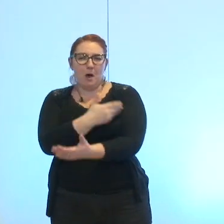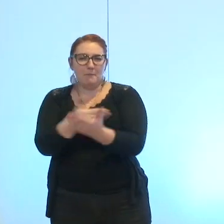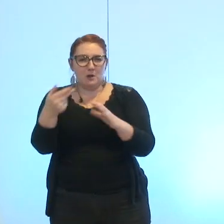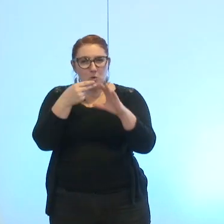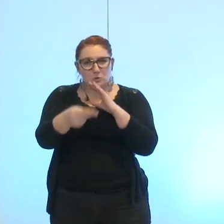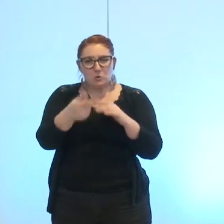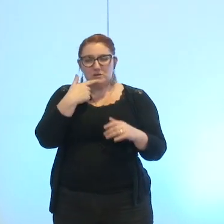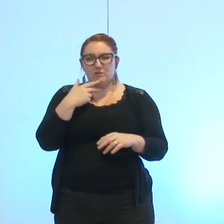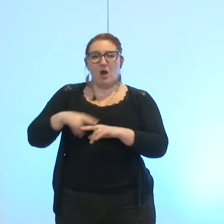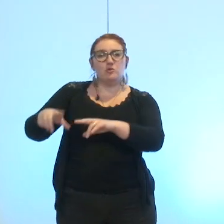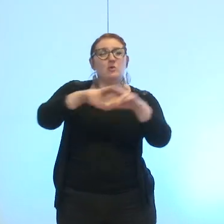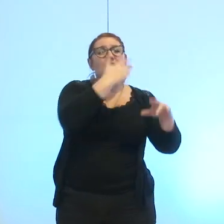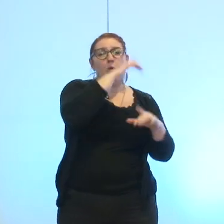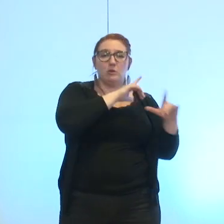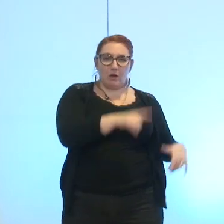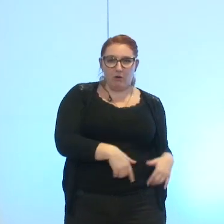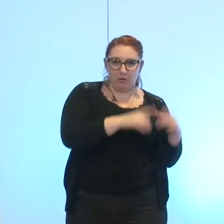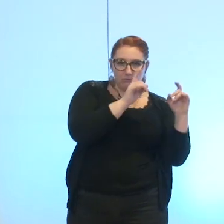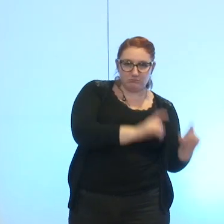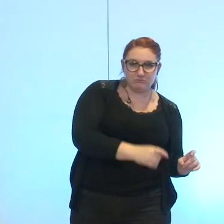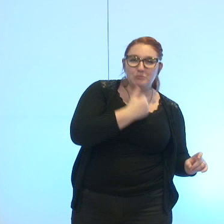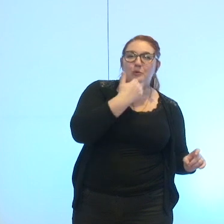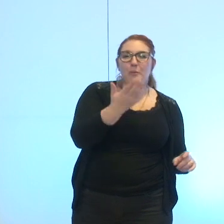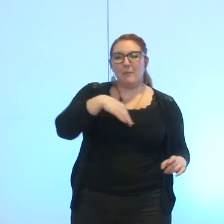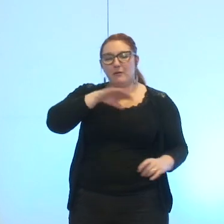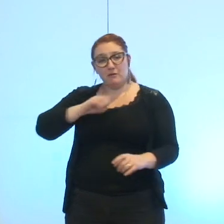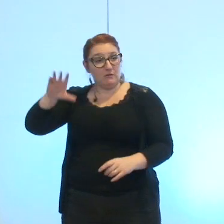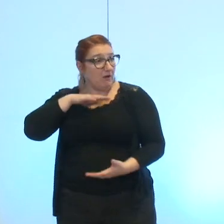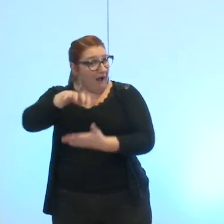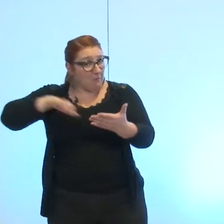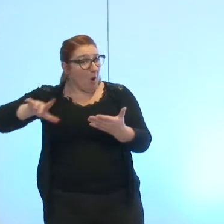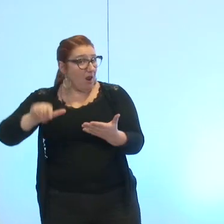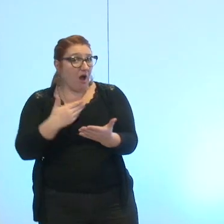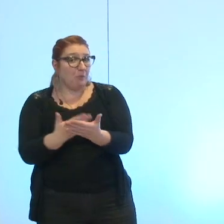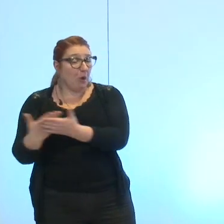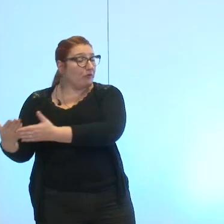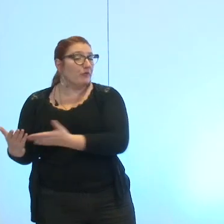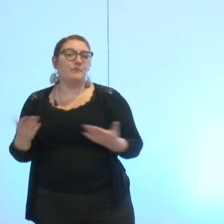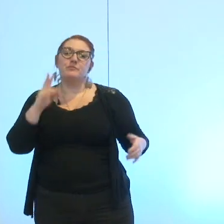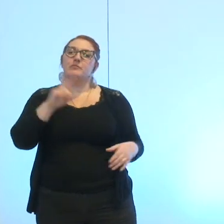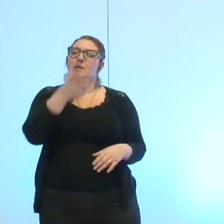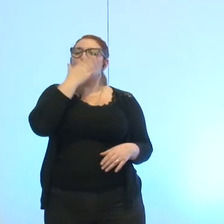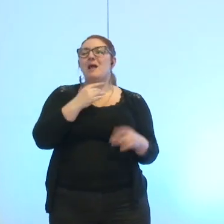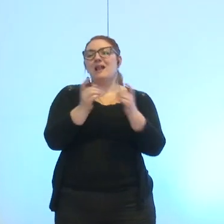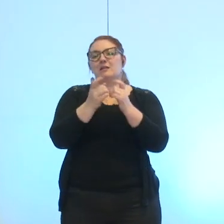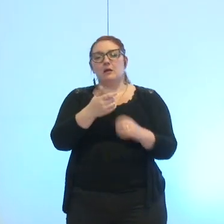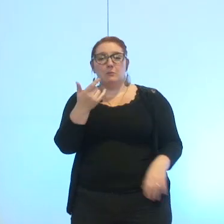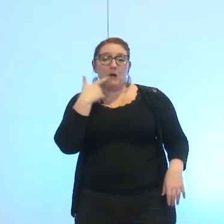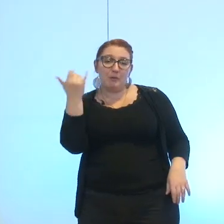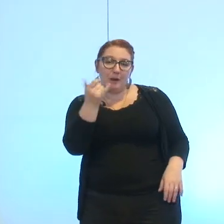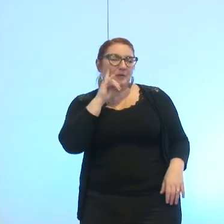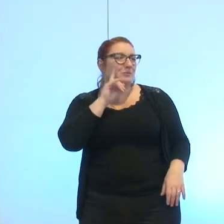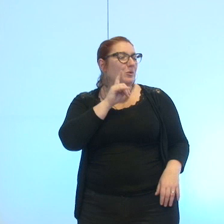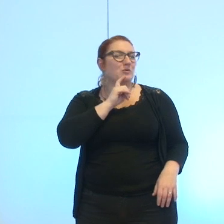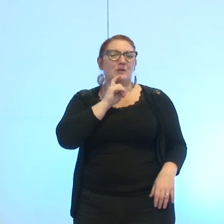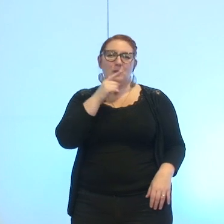lignes affectées à l'entretien nécessaire des autres écoles tout ça je je l'ai lu sur le rapport on ne parlera bien sûr pas de la belle électrique monsieur Sabri l'a rappelé tout à l'heure